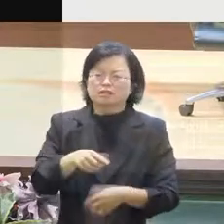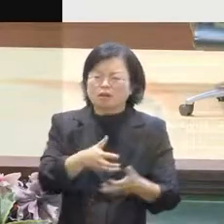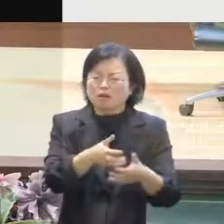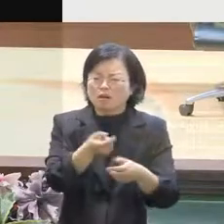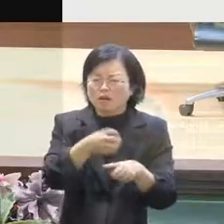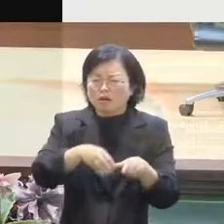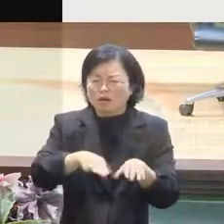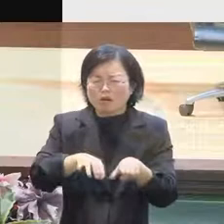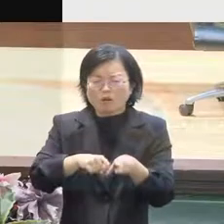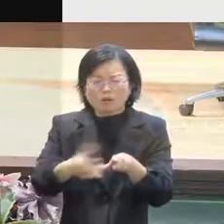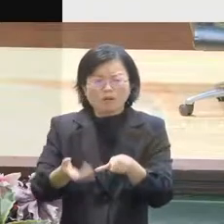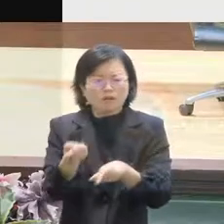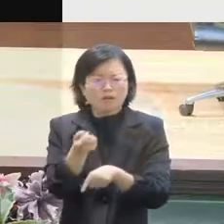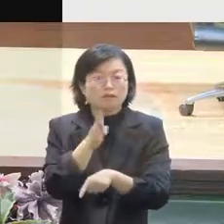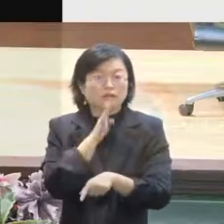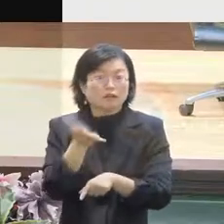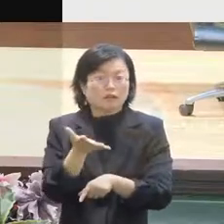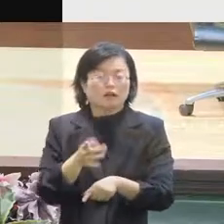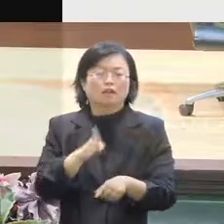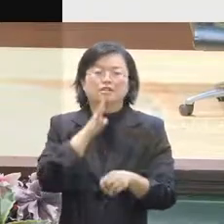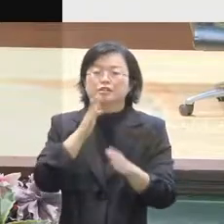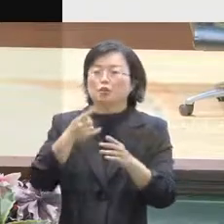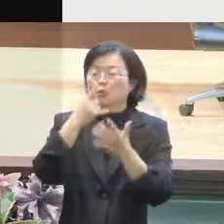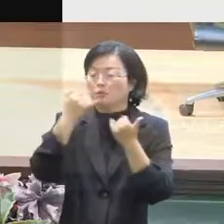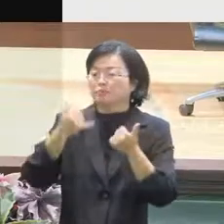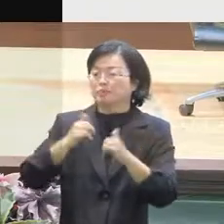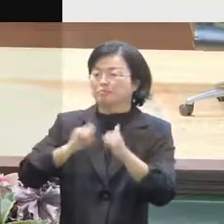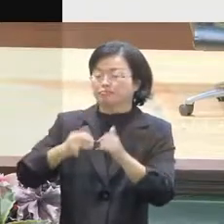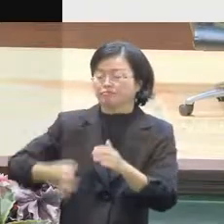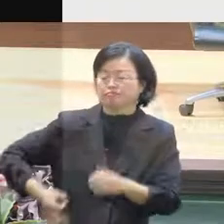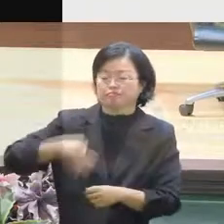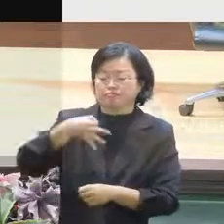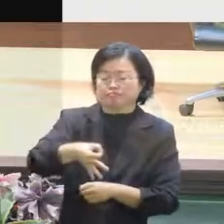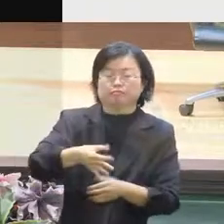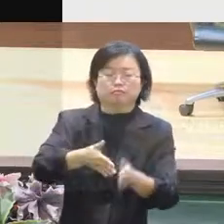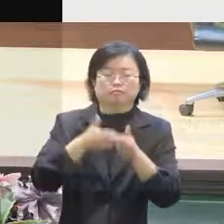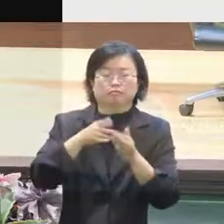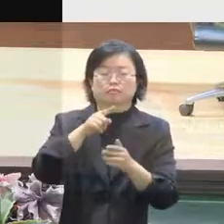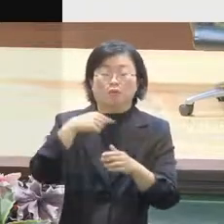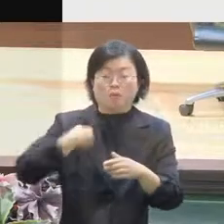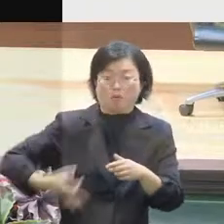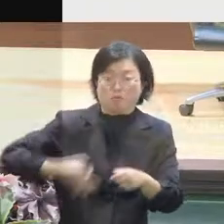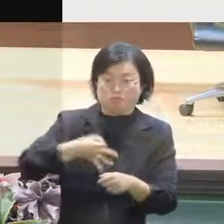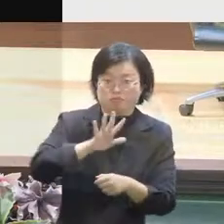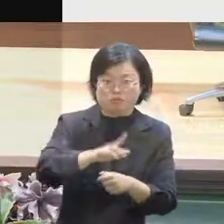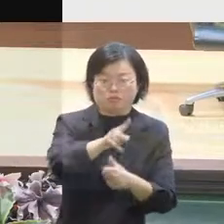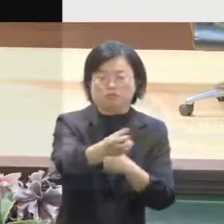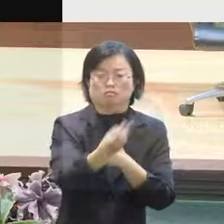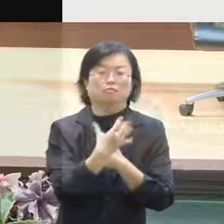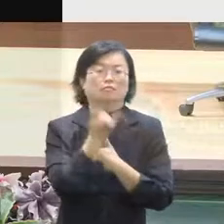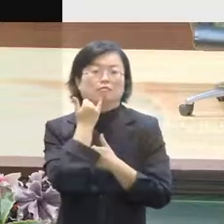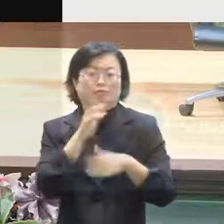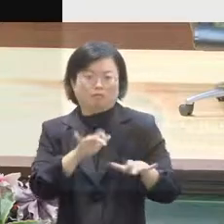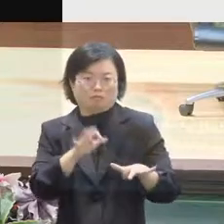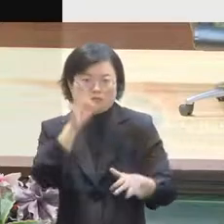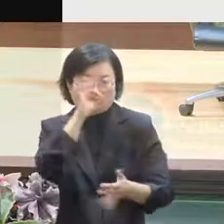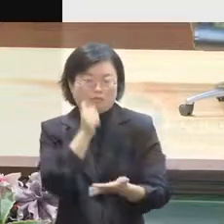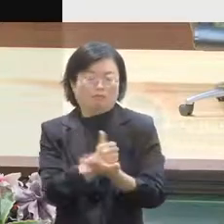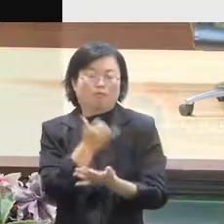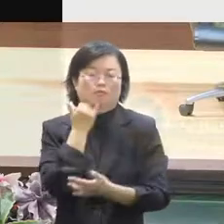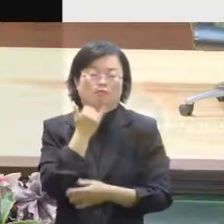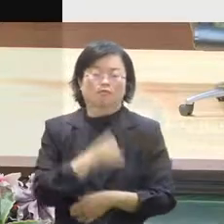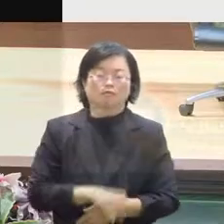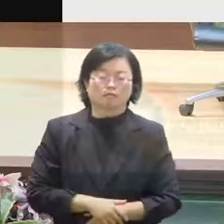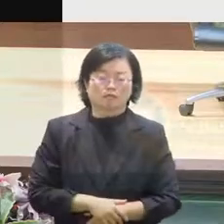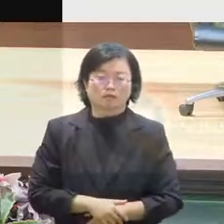详细的资料呢你是要付钱才能得到，但是可能在一些其他的网站呢有一些摘要，